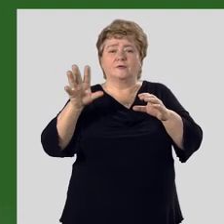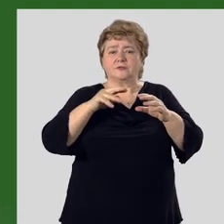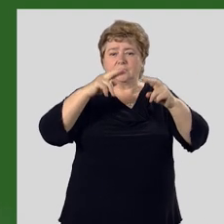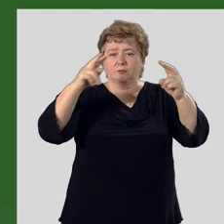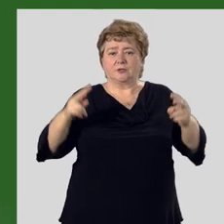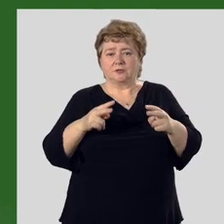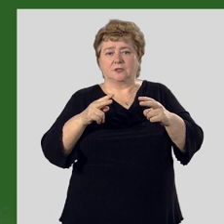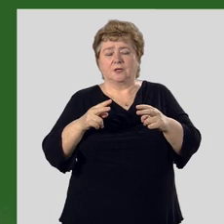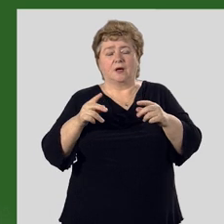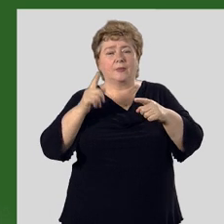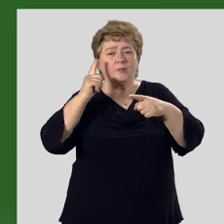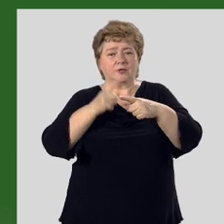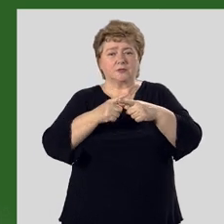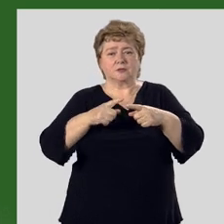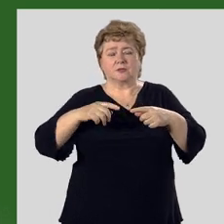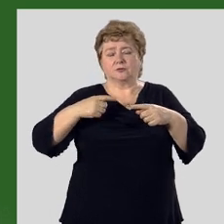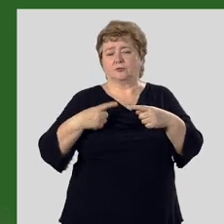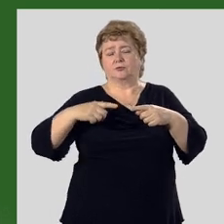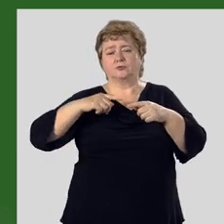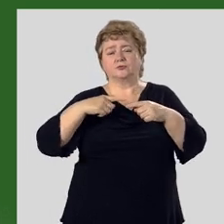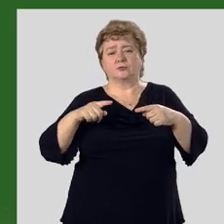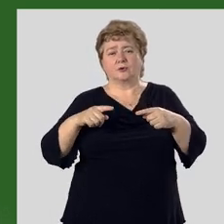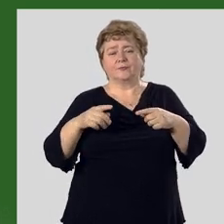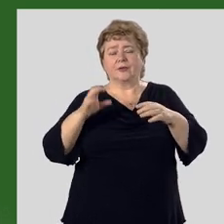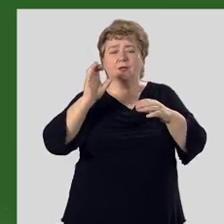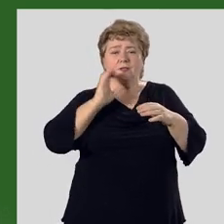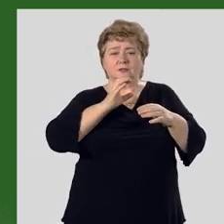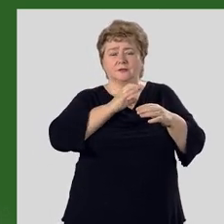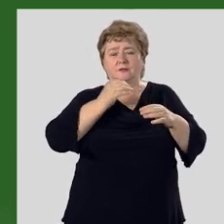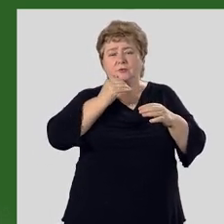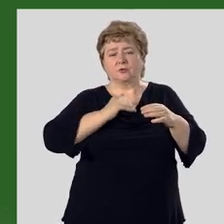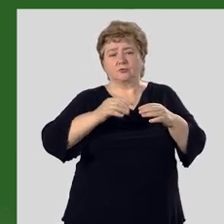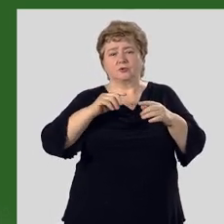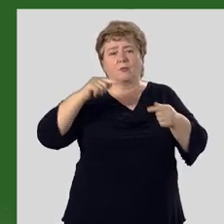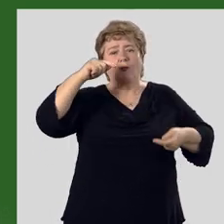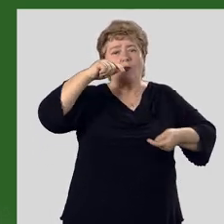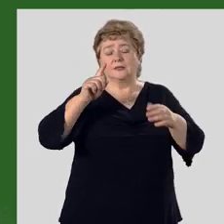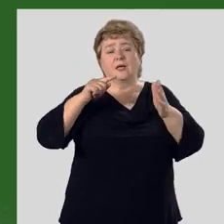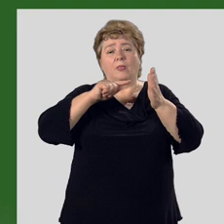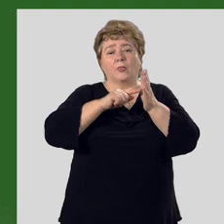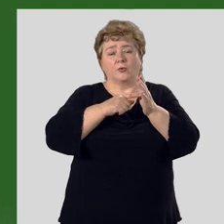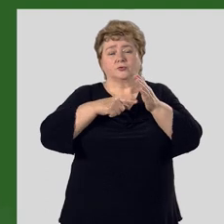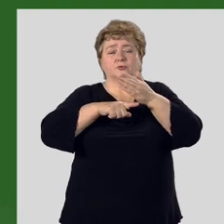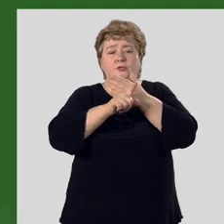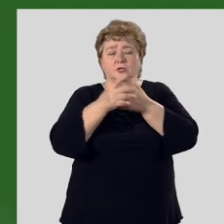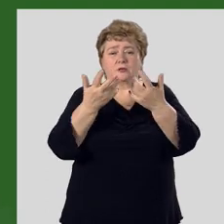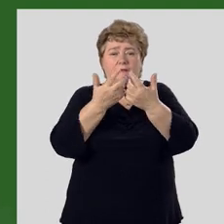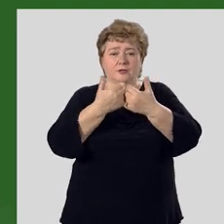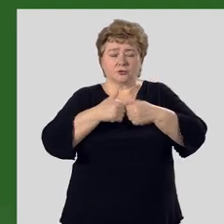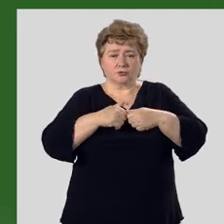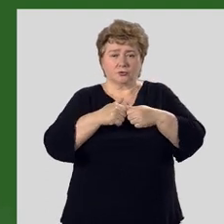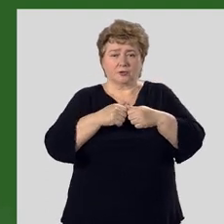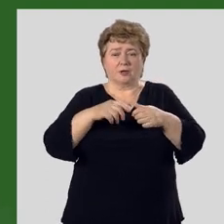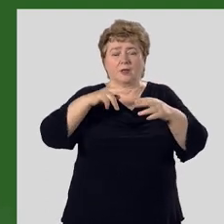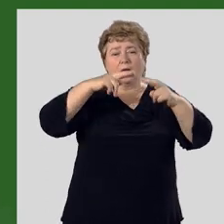меридианы пересекаются друг с другом в двух точках – на северном и южном полюсе. За точку начального